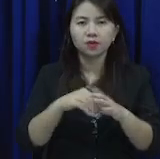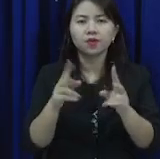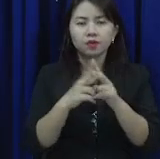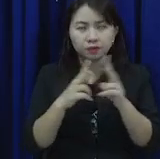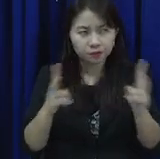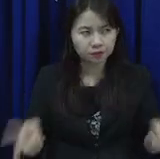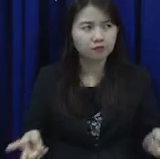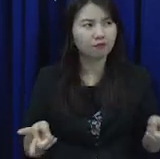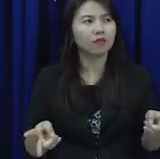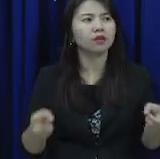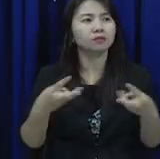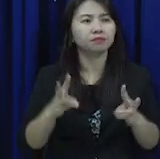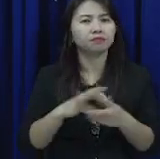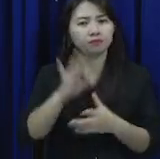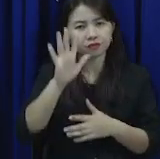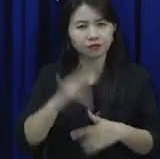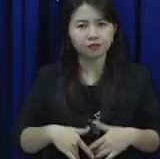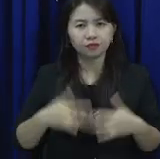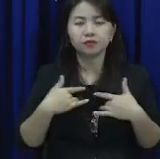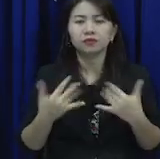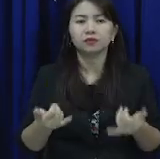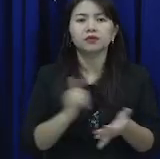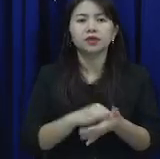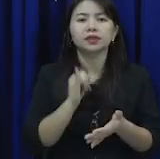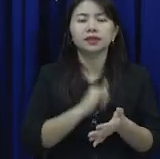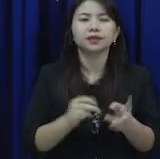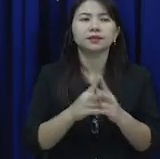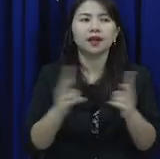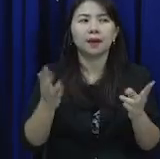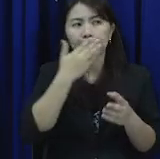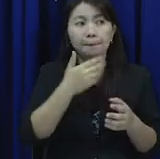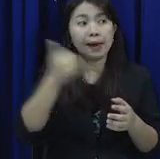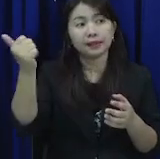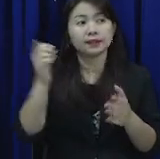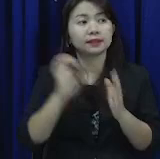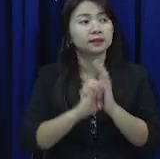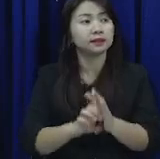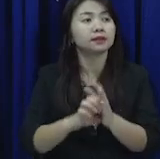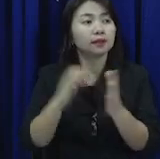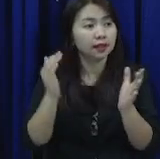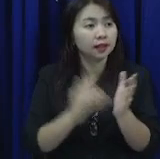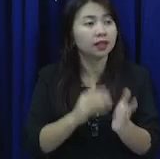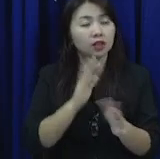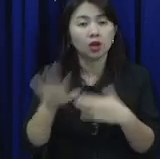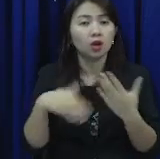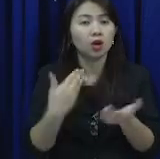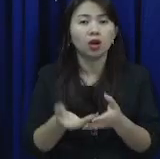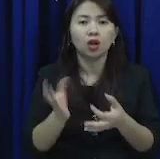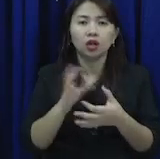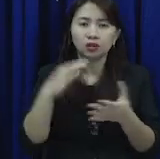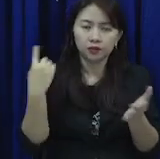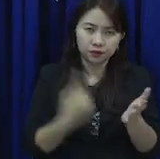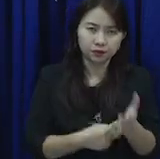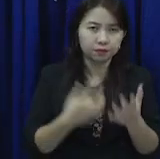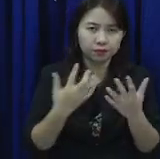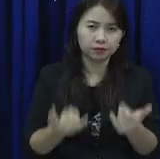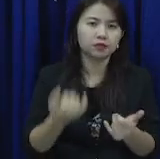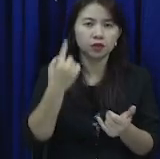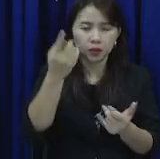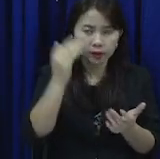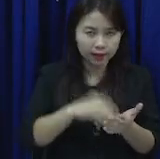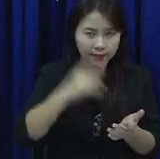nangingialam ang Diyos sa buhay ninyo that is the best thing sabi ni ni sir Joo lahat Ito itong pinag-uusapan natin babalik ka lang sa